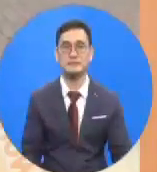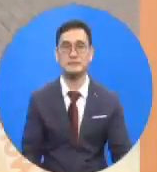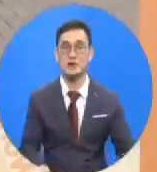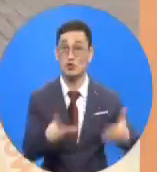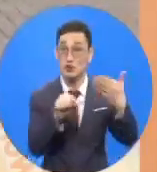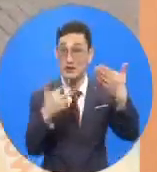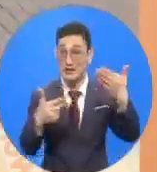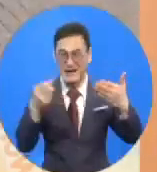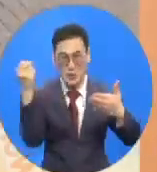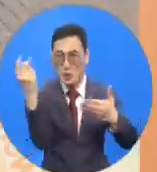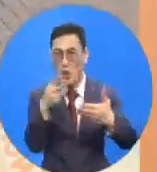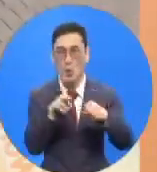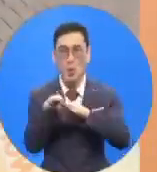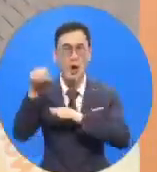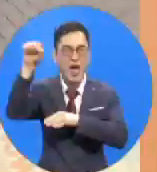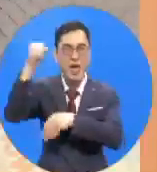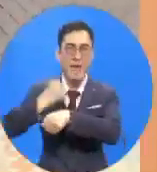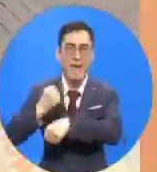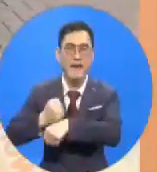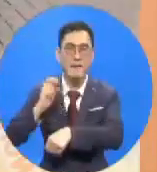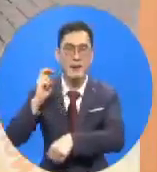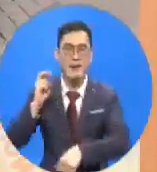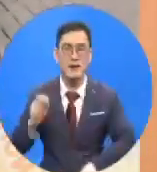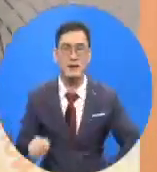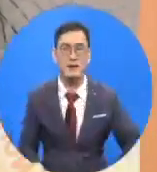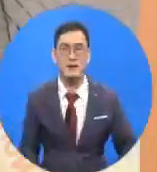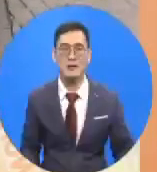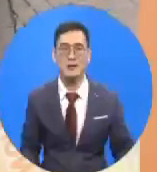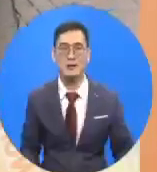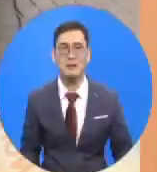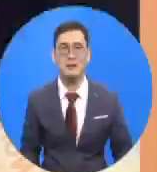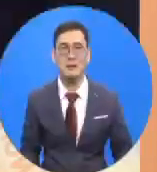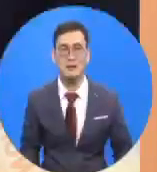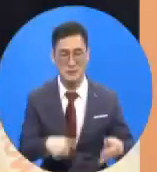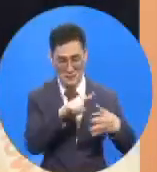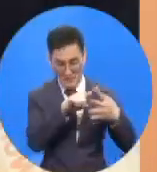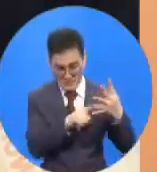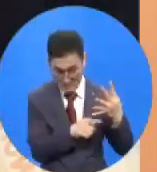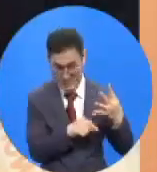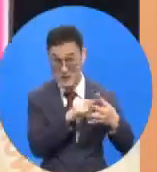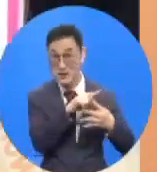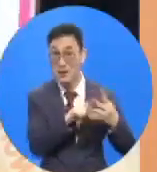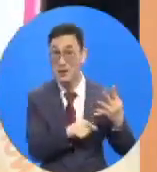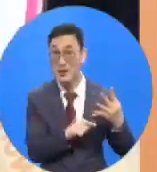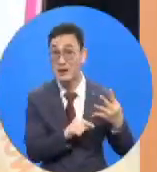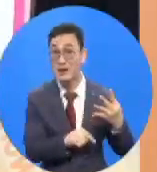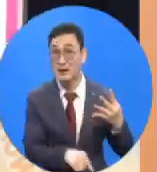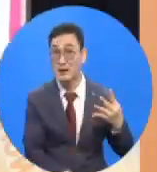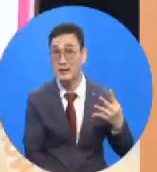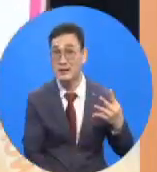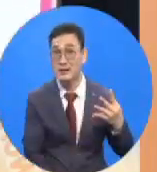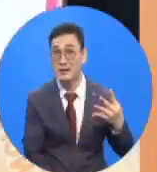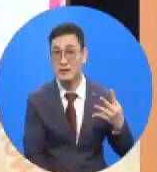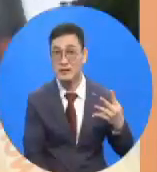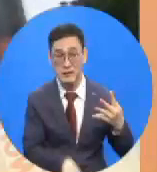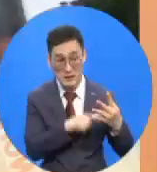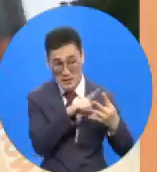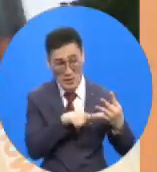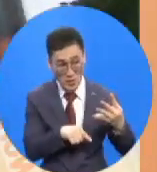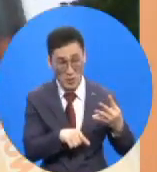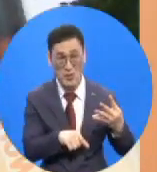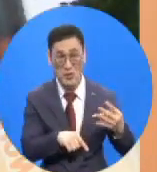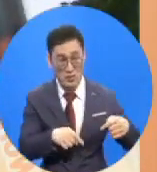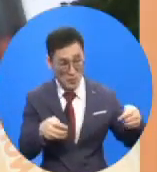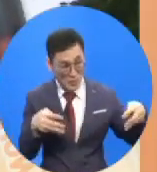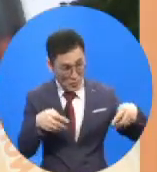그럼 문제는 머리를 맞대 려고 하면 이 네 가지의 아니 꼭 5월 오나 씽 영 아니면 백 여 야 되는 거야 이 거에요 내게